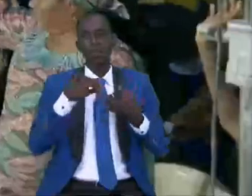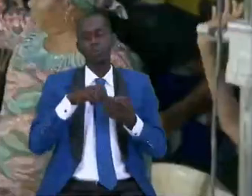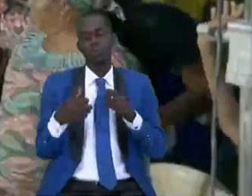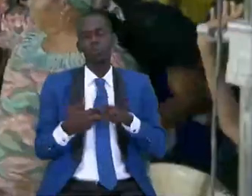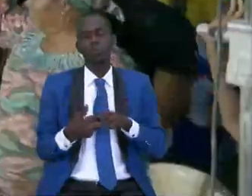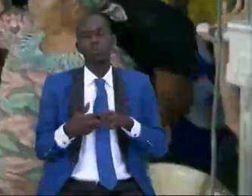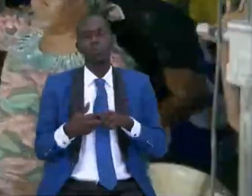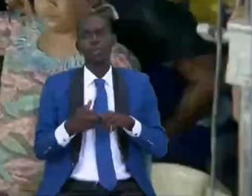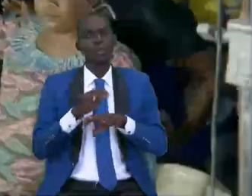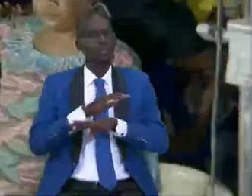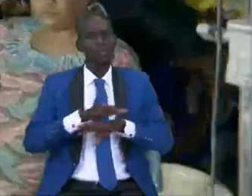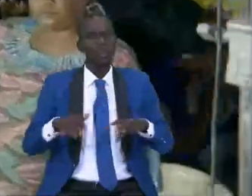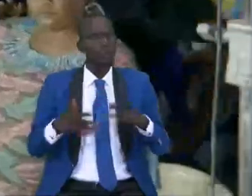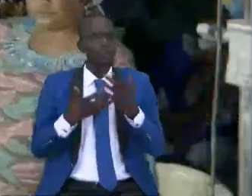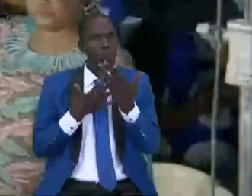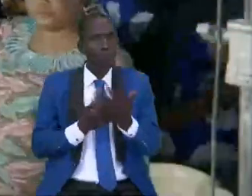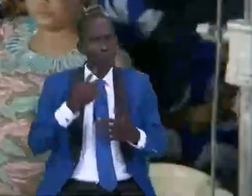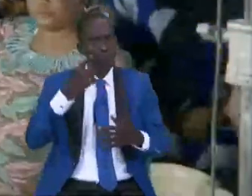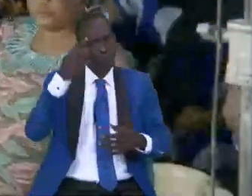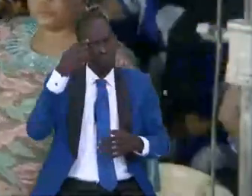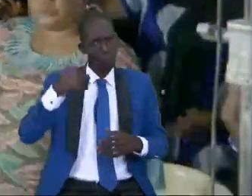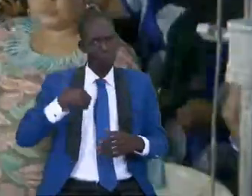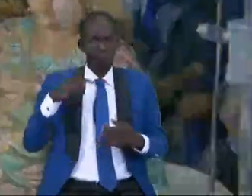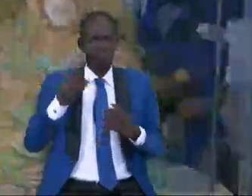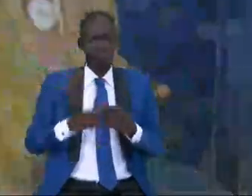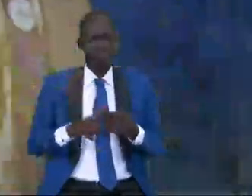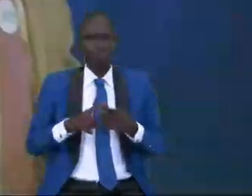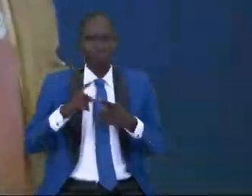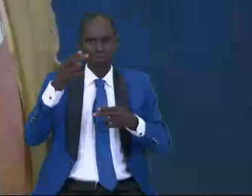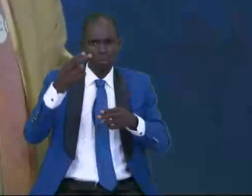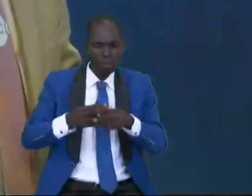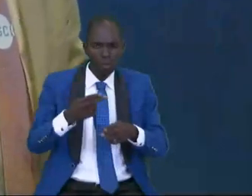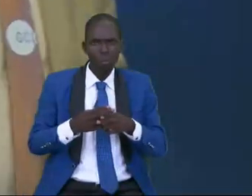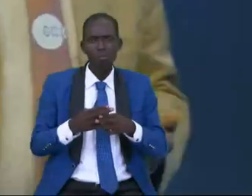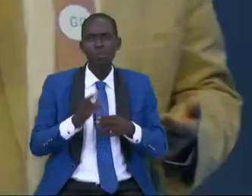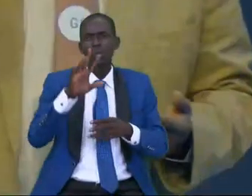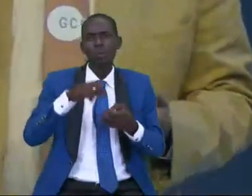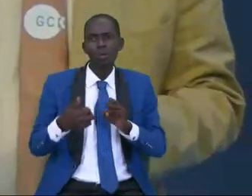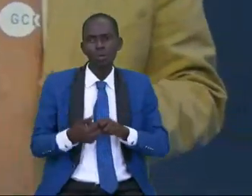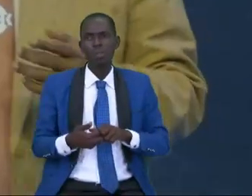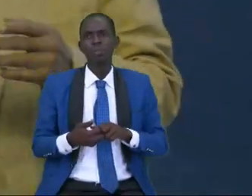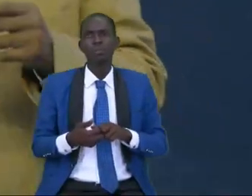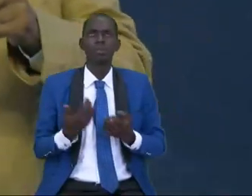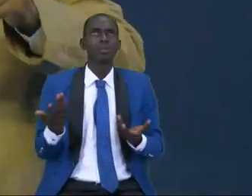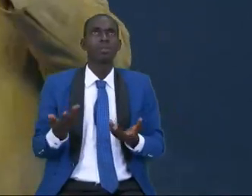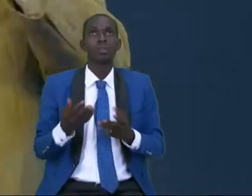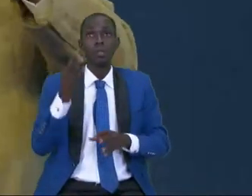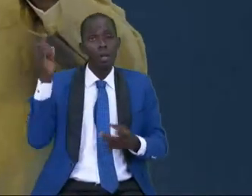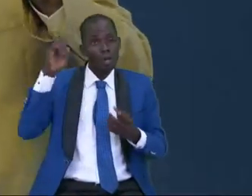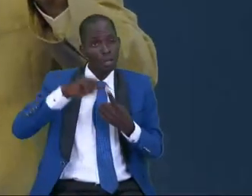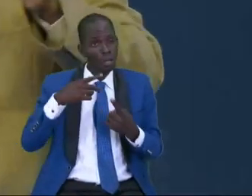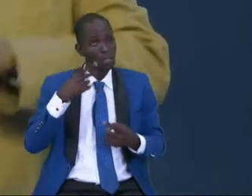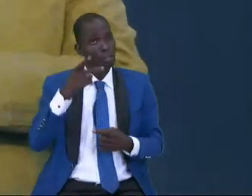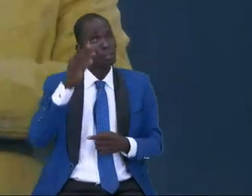à là où vous avez le défi. N'attendez pas que je mentionne votre problème. Toi, mentionne ton